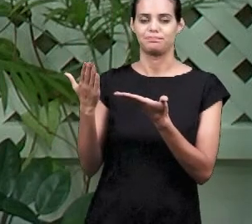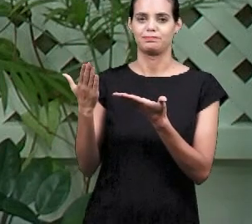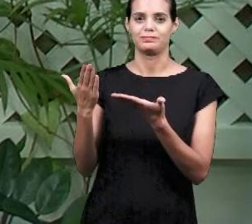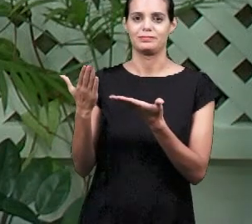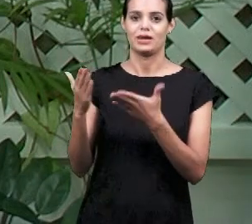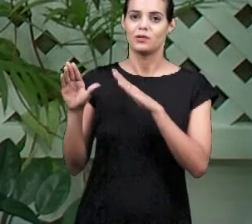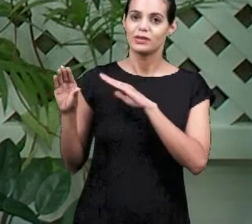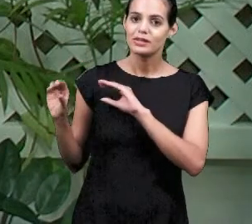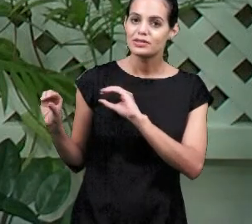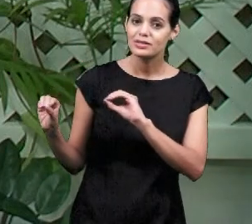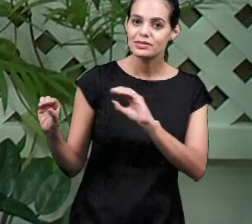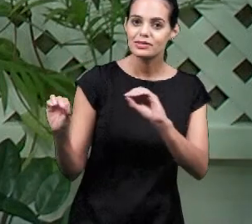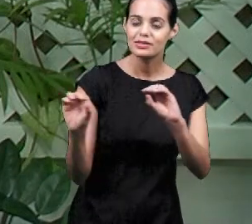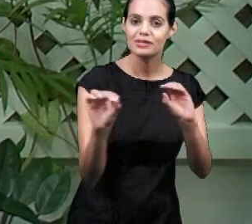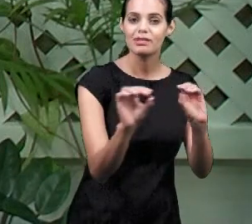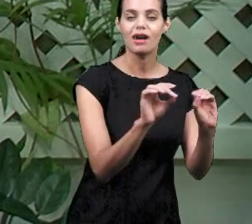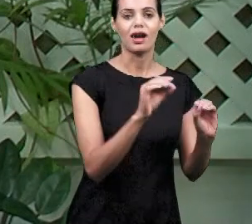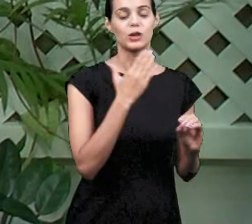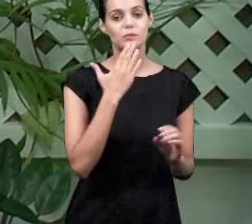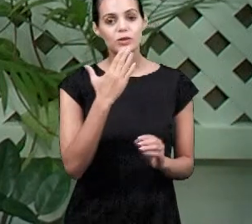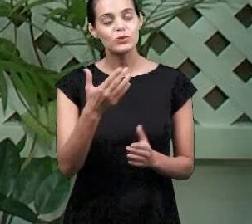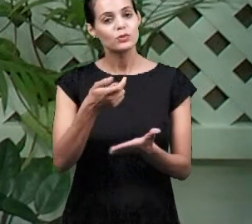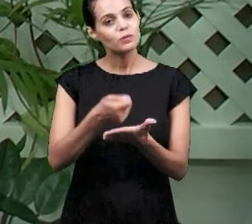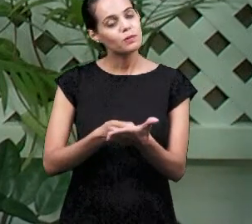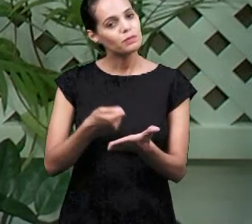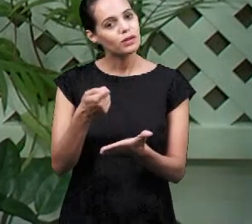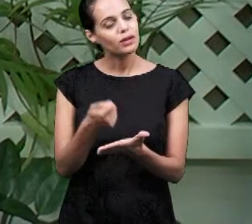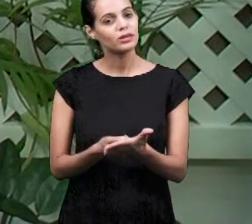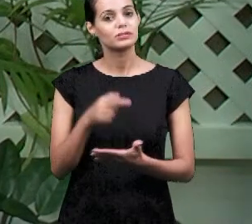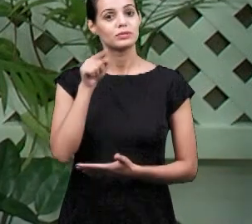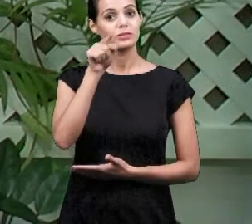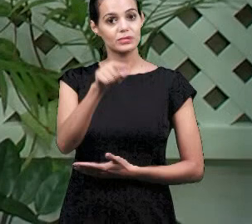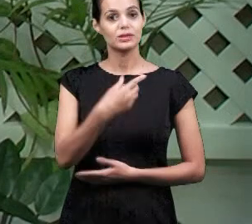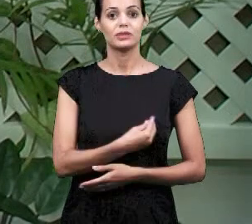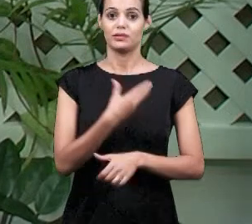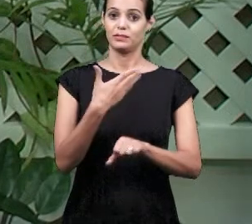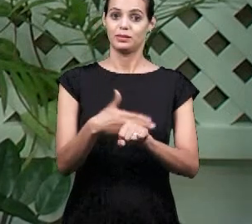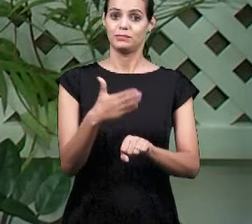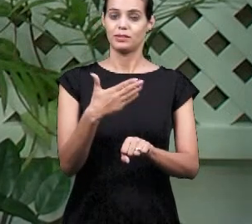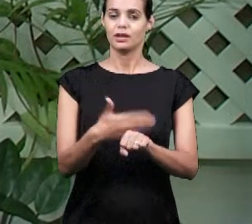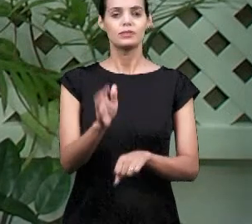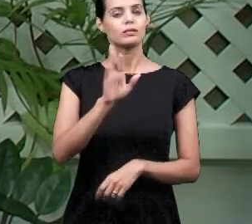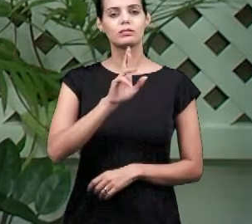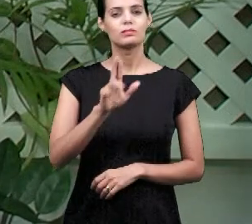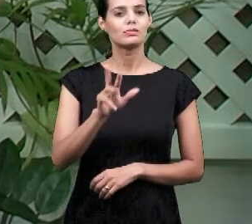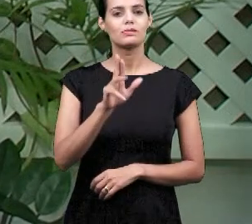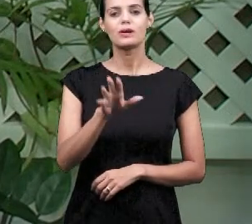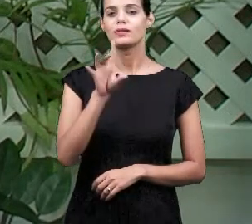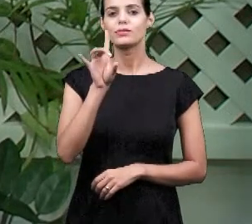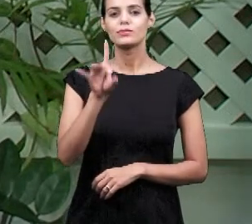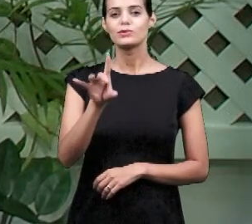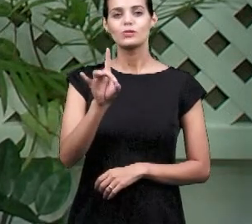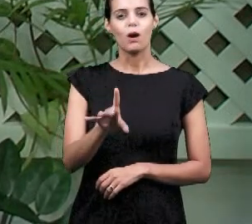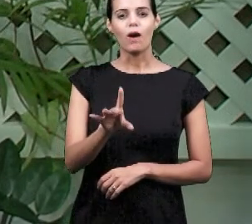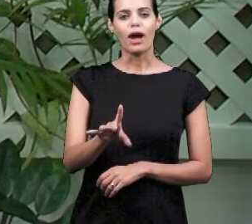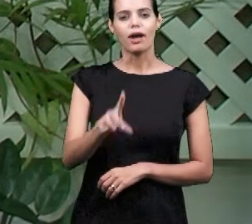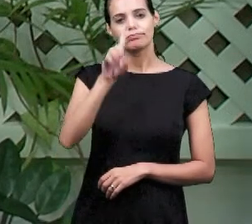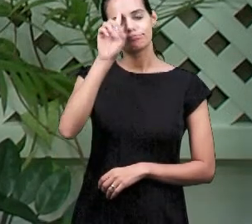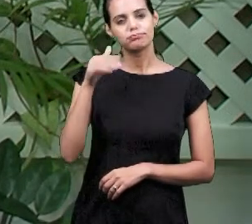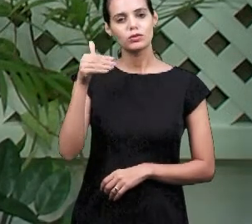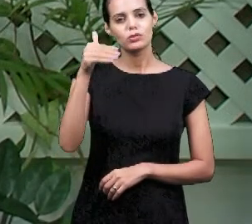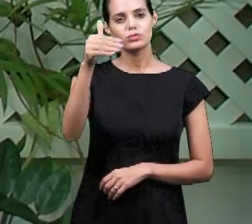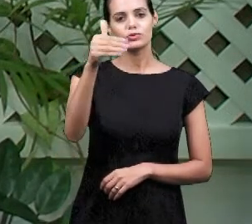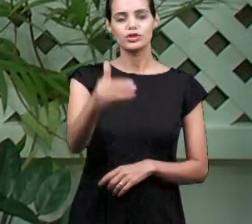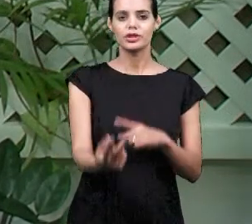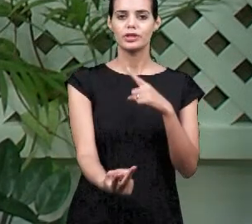parole, quand tu donnes erronée ou correctement, tu es en train de faire ce que tu peux faire. Donc, en